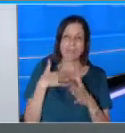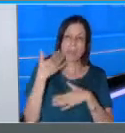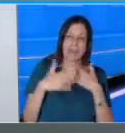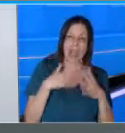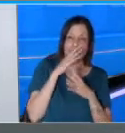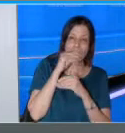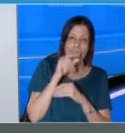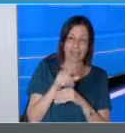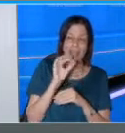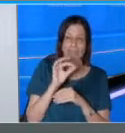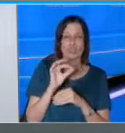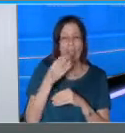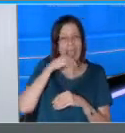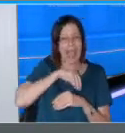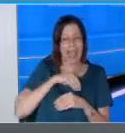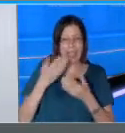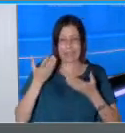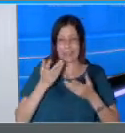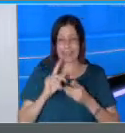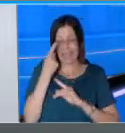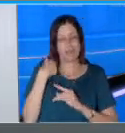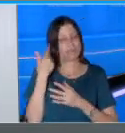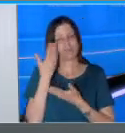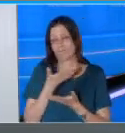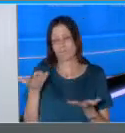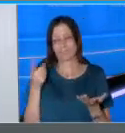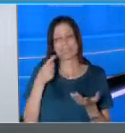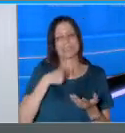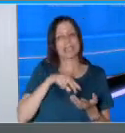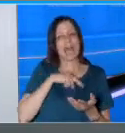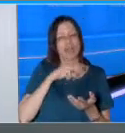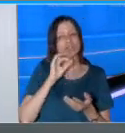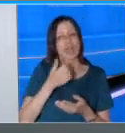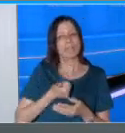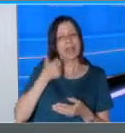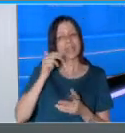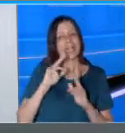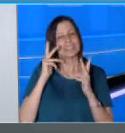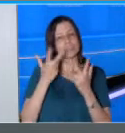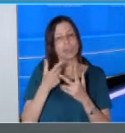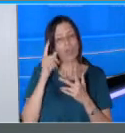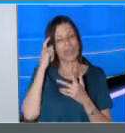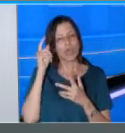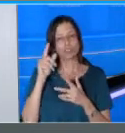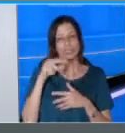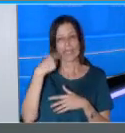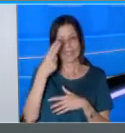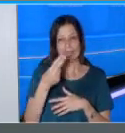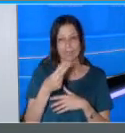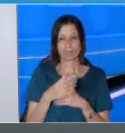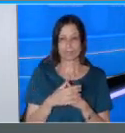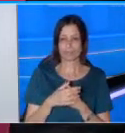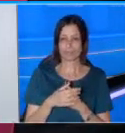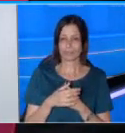שדיברת עליו של החלה יקרה? אני לא יודעת, אני חושבת שזו אחריות של מנהיגי ציבור לדאוג לזה שזה יקרה. זהבה גלאון, נשיאת